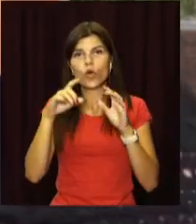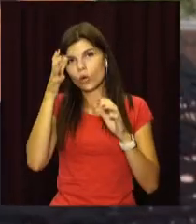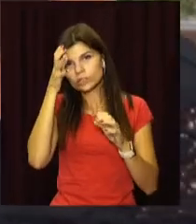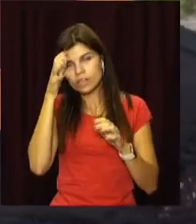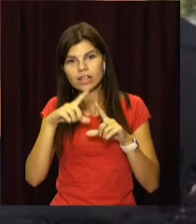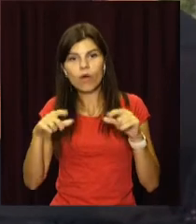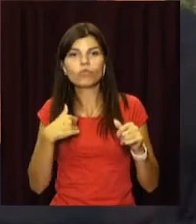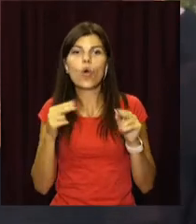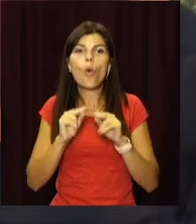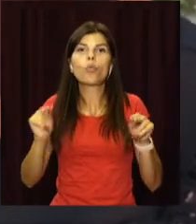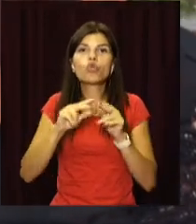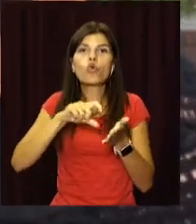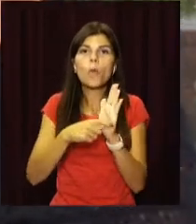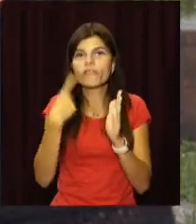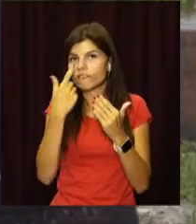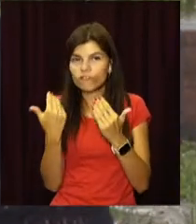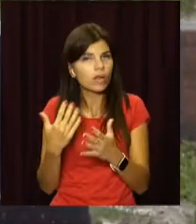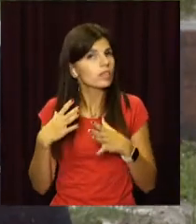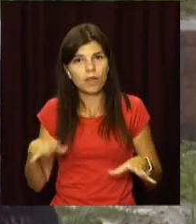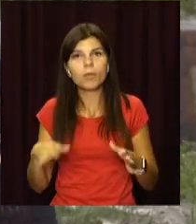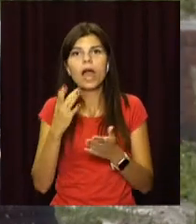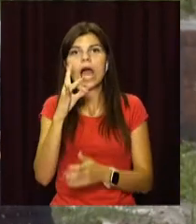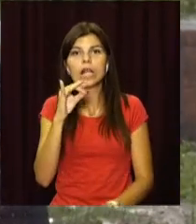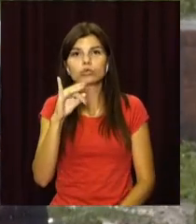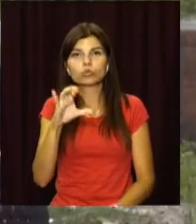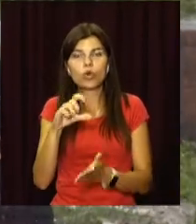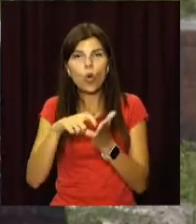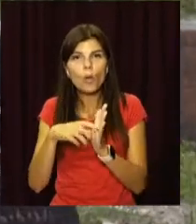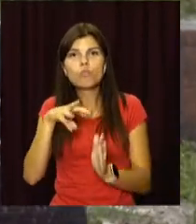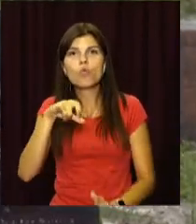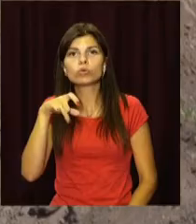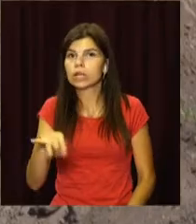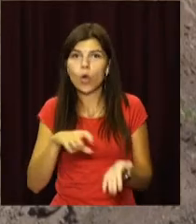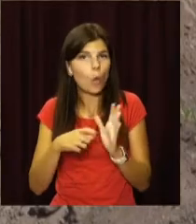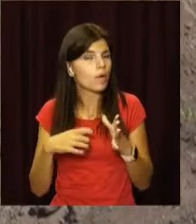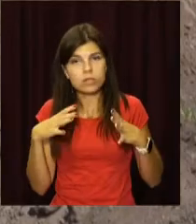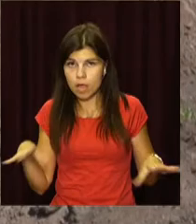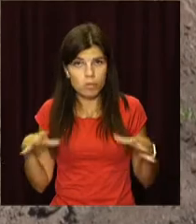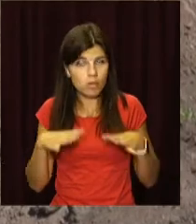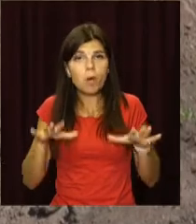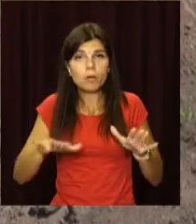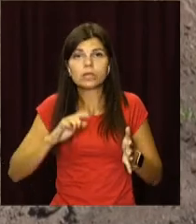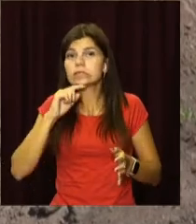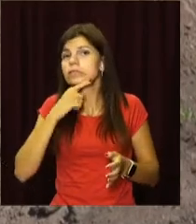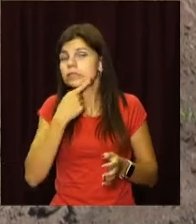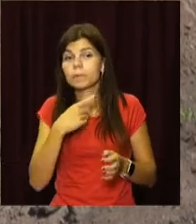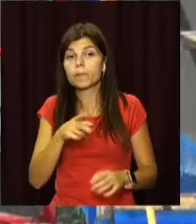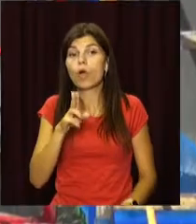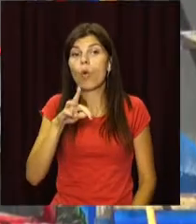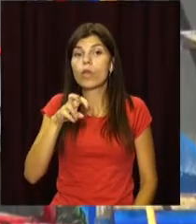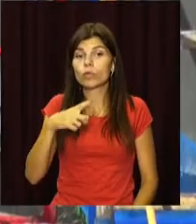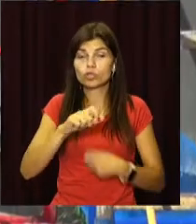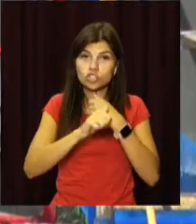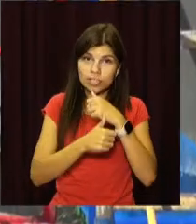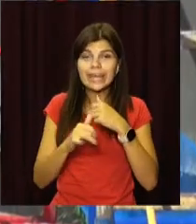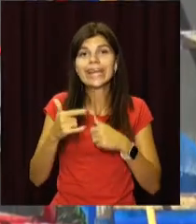у нас не було вчительської кімнати, не було ресурсної кімнати, не було музейної кімнати. Реконструкція колегіуму номер 16 та